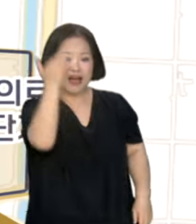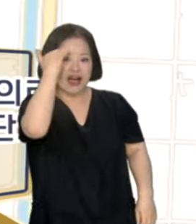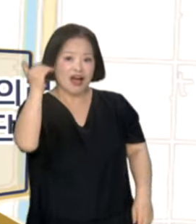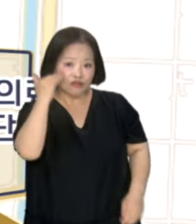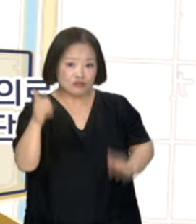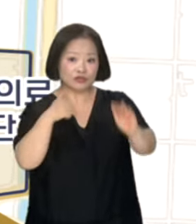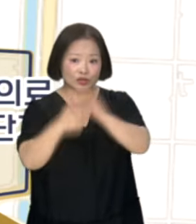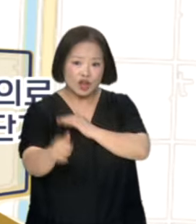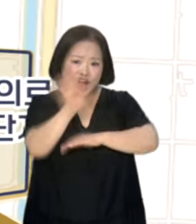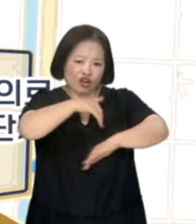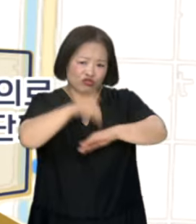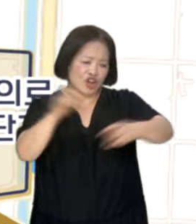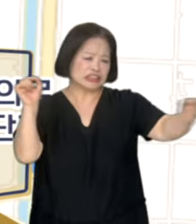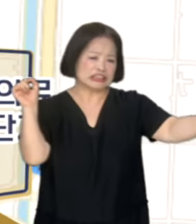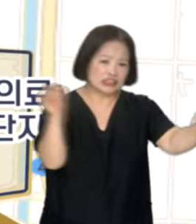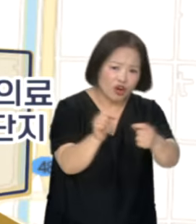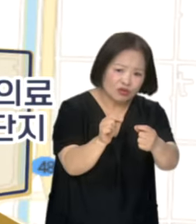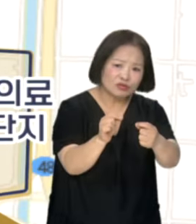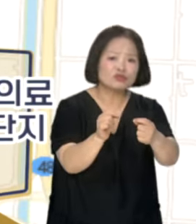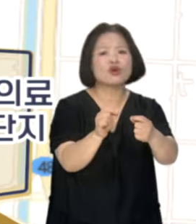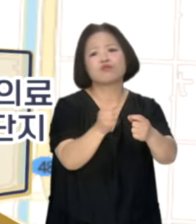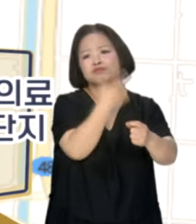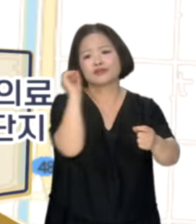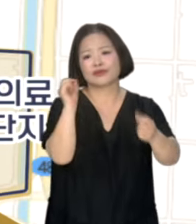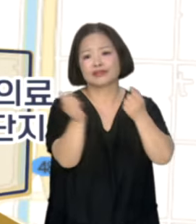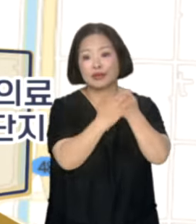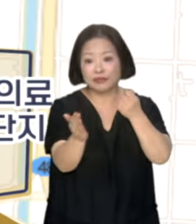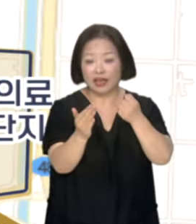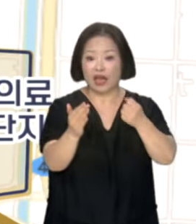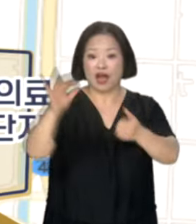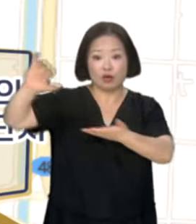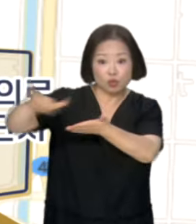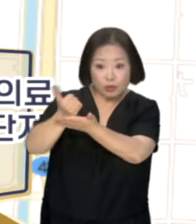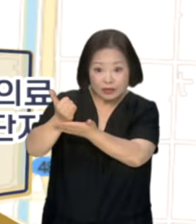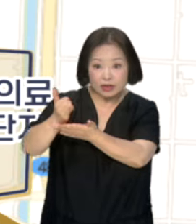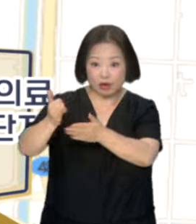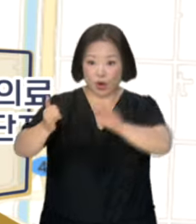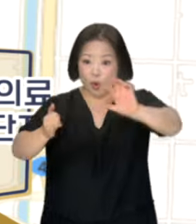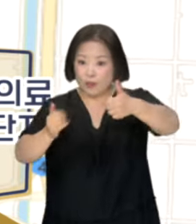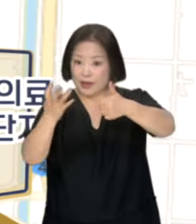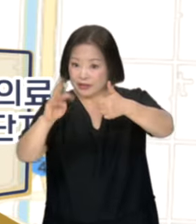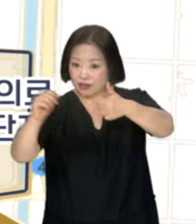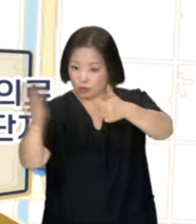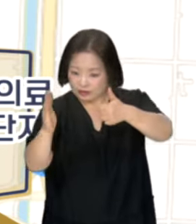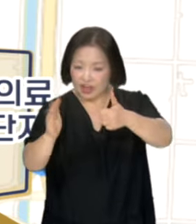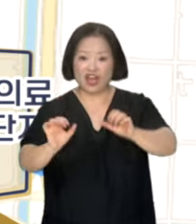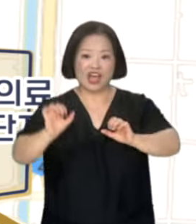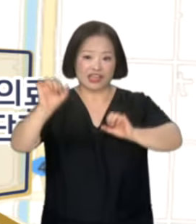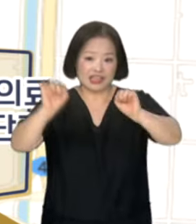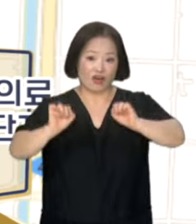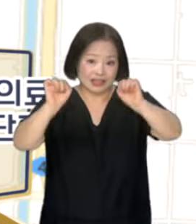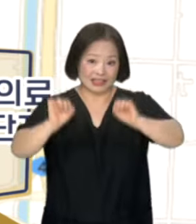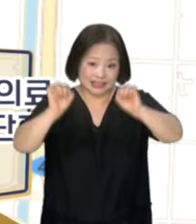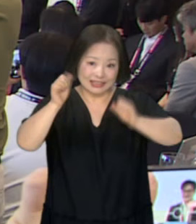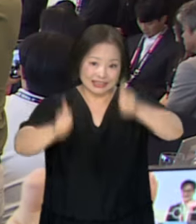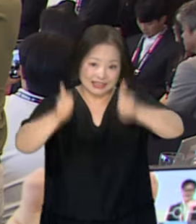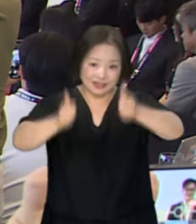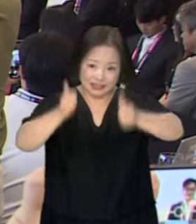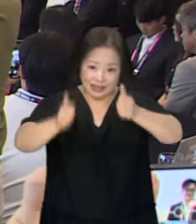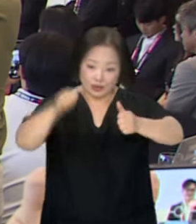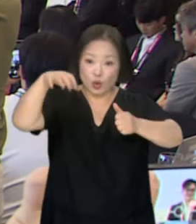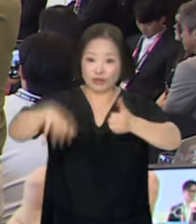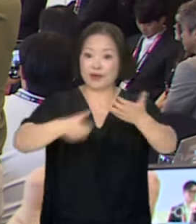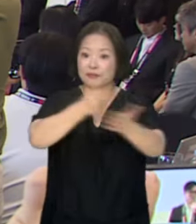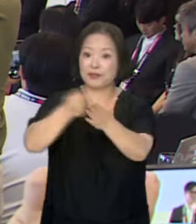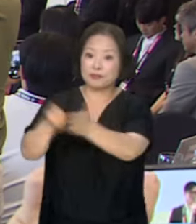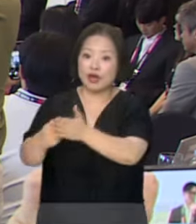선수들의 근성을 높이기 위해에서과 을 경기장 입지로 정했습니다